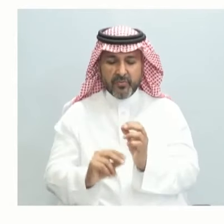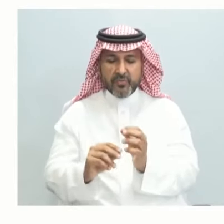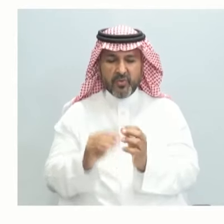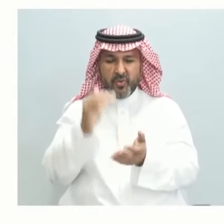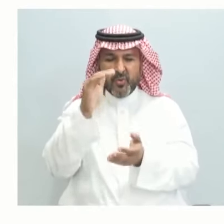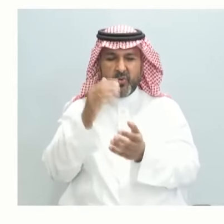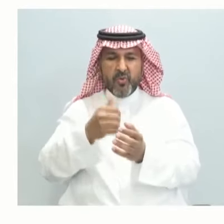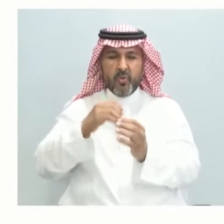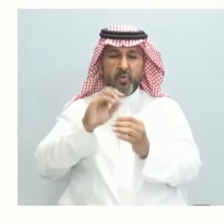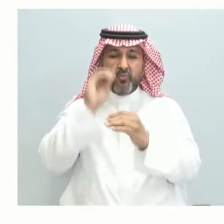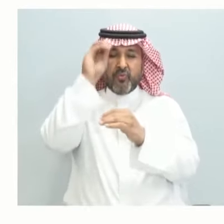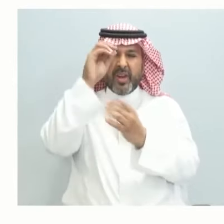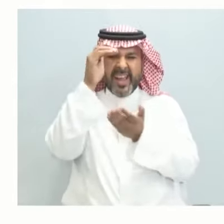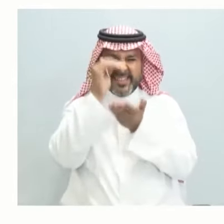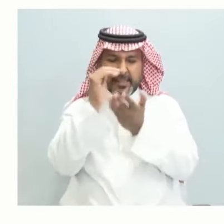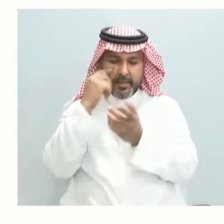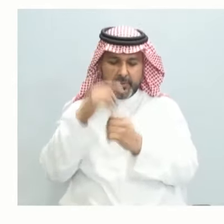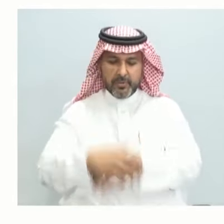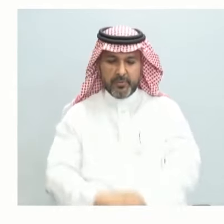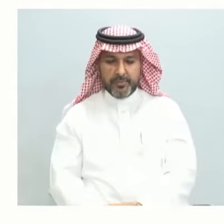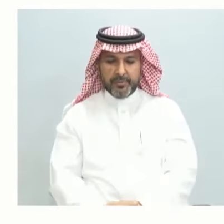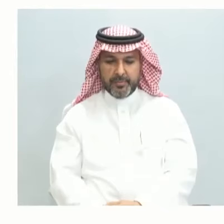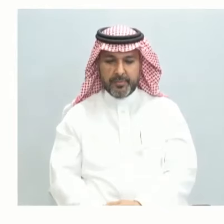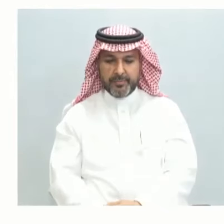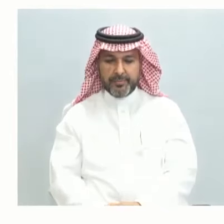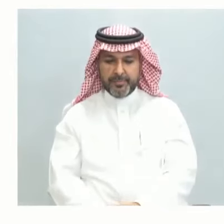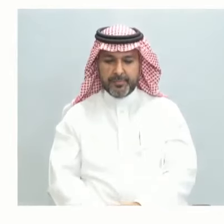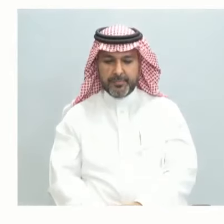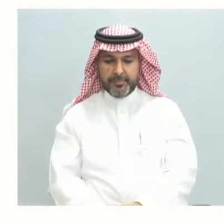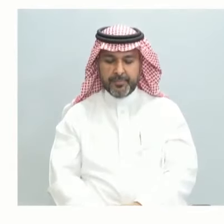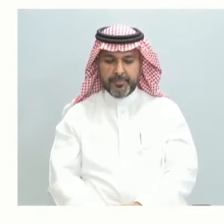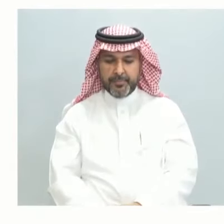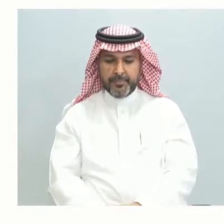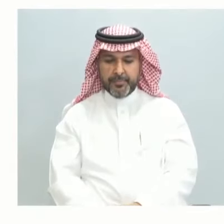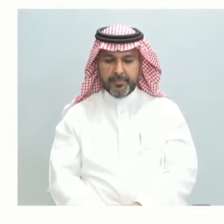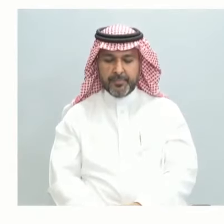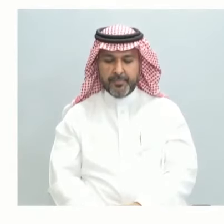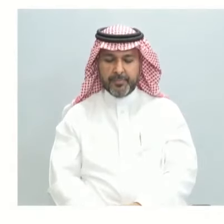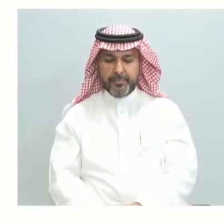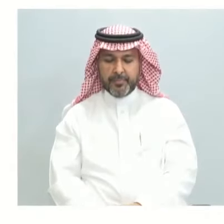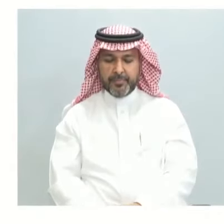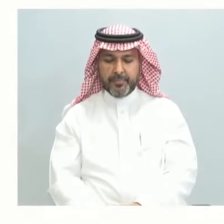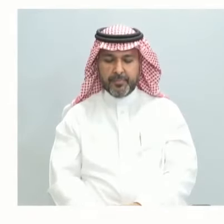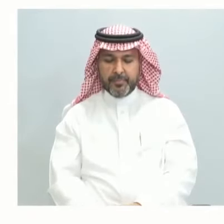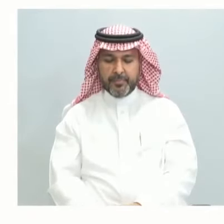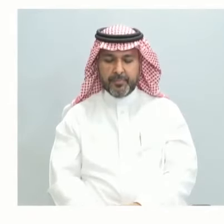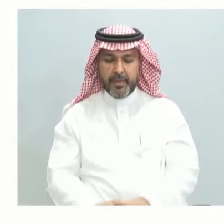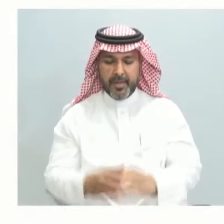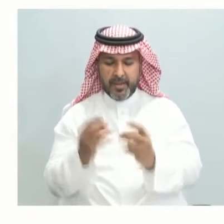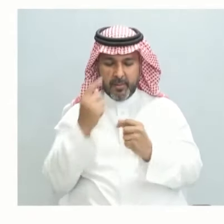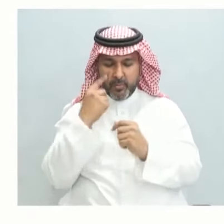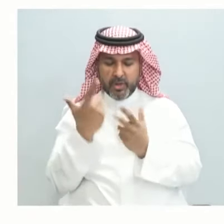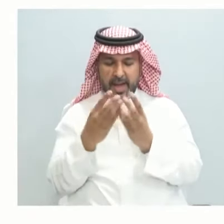للاثنان سنختار 2 - 1 الالف الف اس واحد والباء باء واحد اذا اصبح